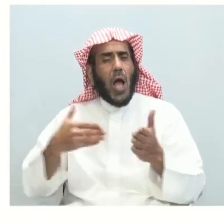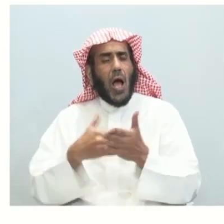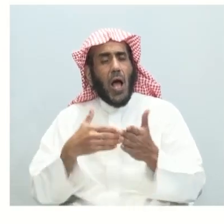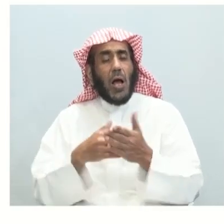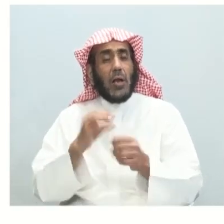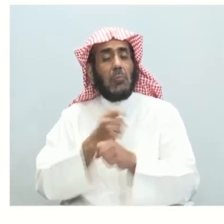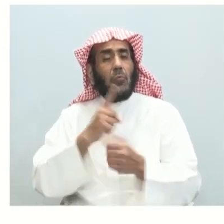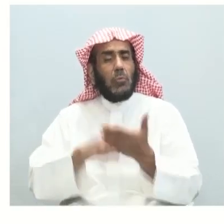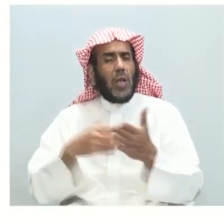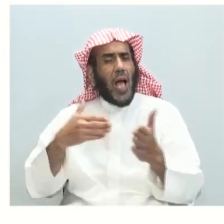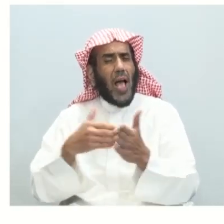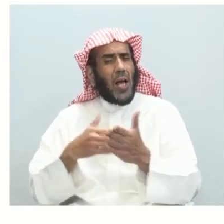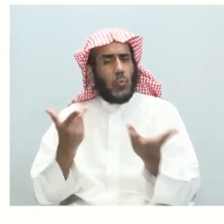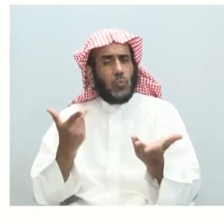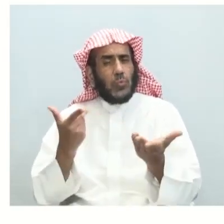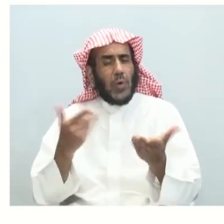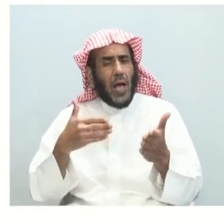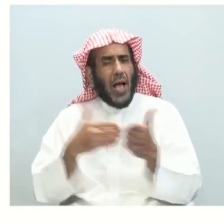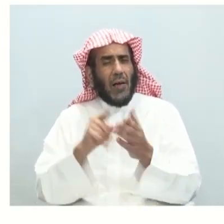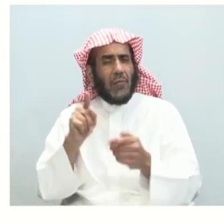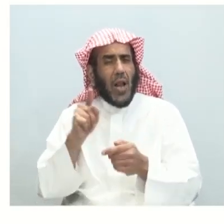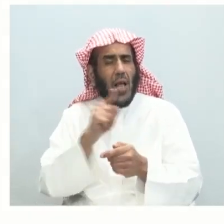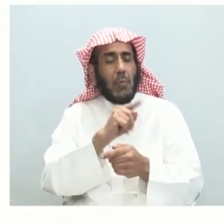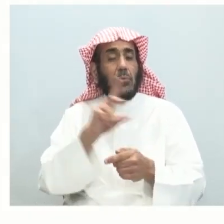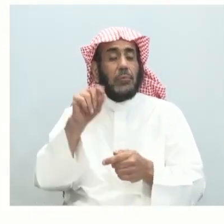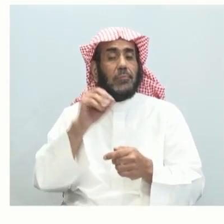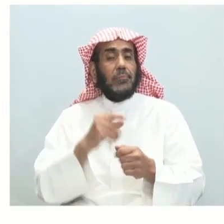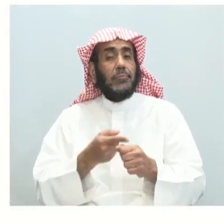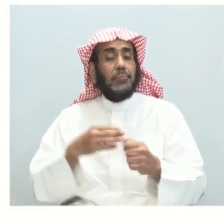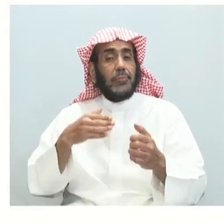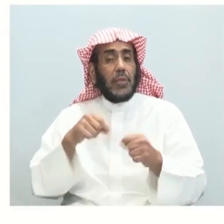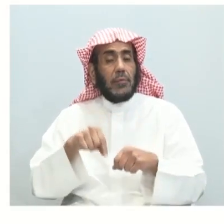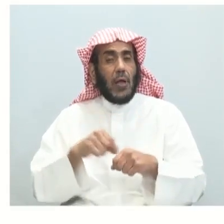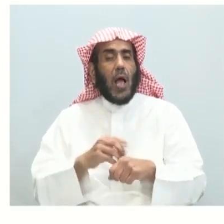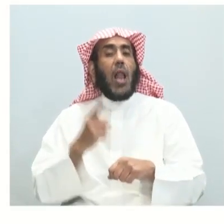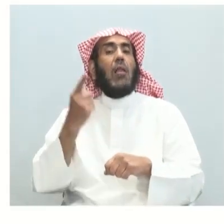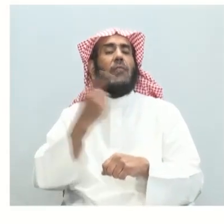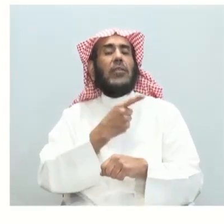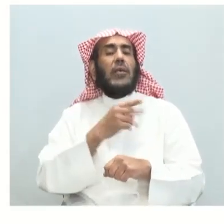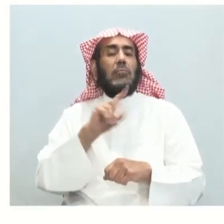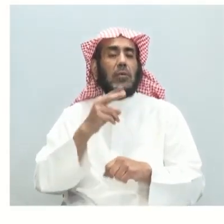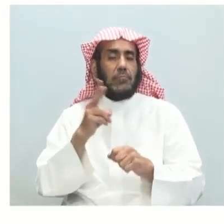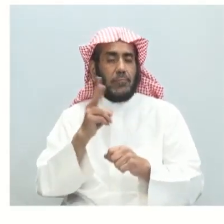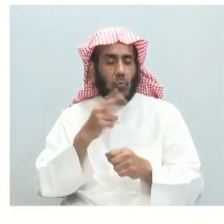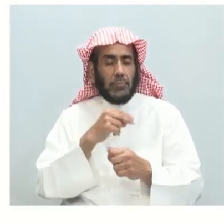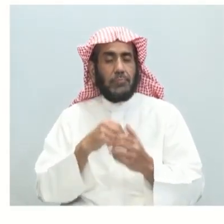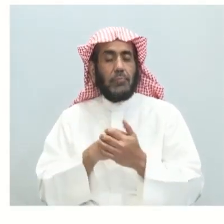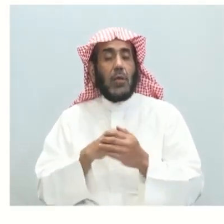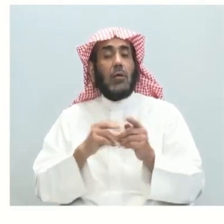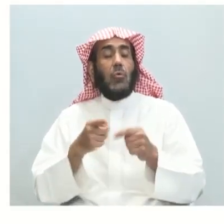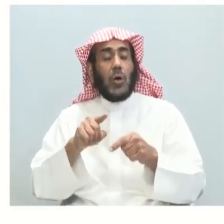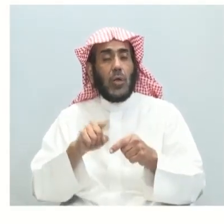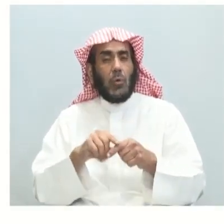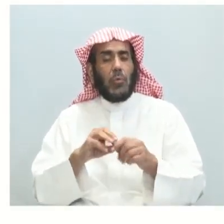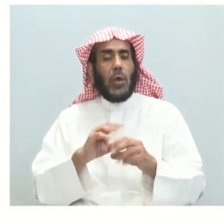المفعول المطلق ممتاز قلنا لدينا الفتحه فايضا